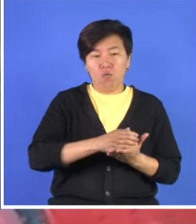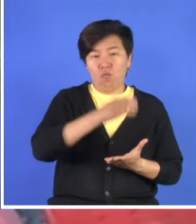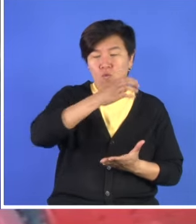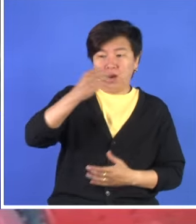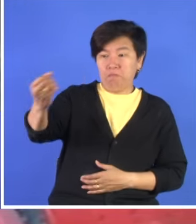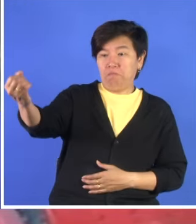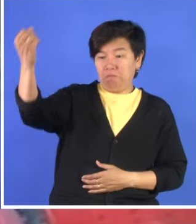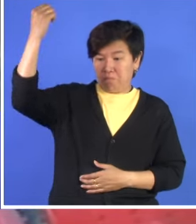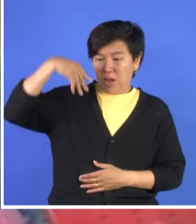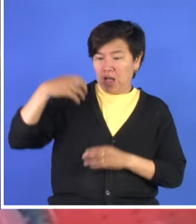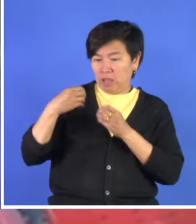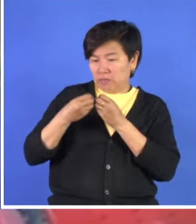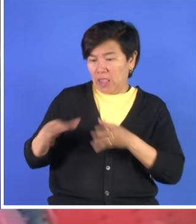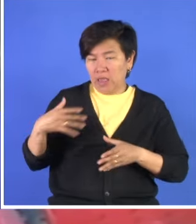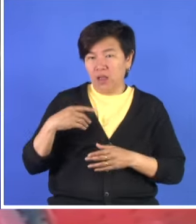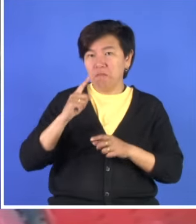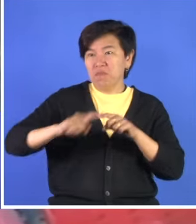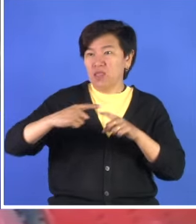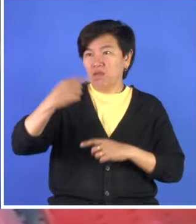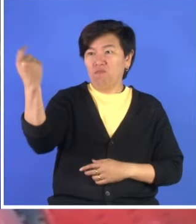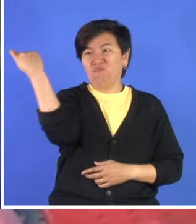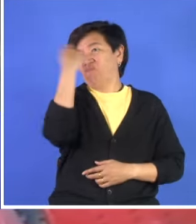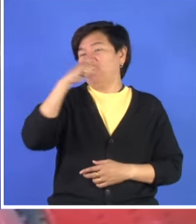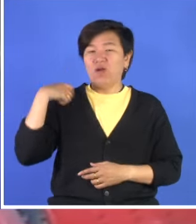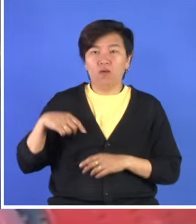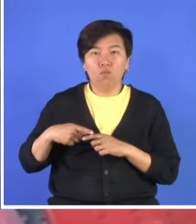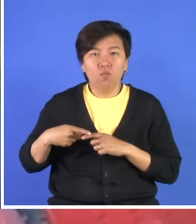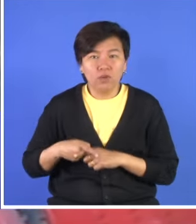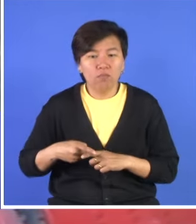นเจ็บจนชุลมุนฟังหน่อยค่ะคู่กรณี